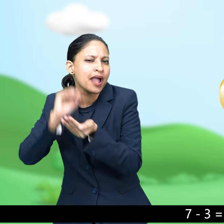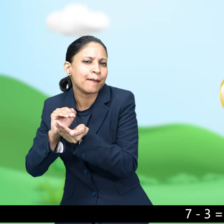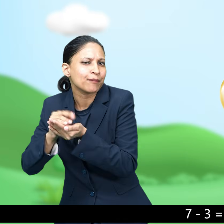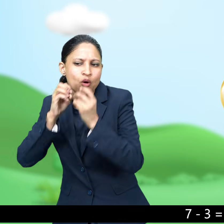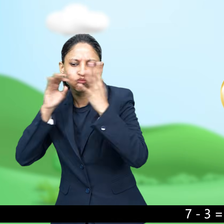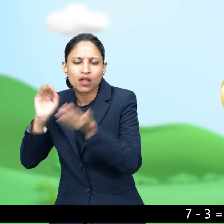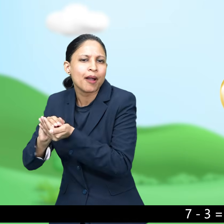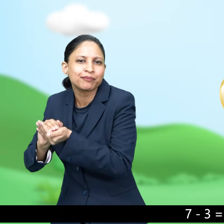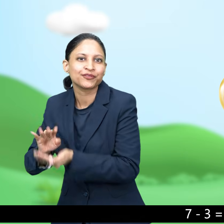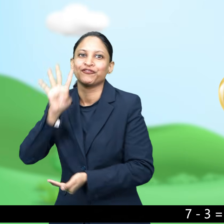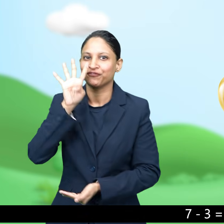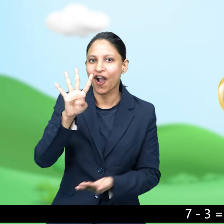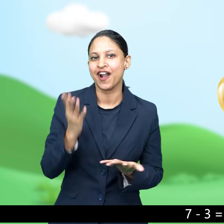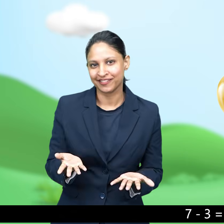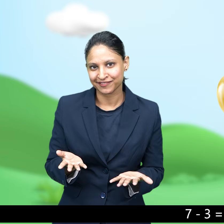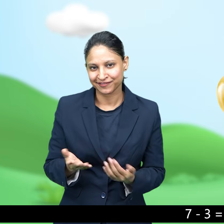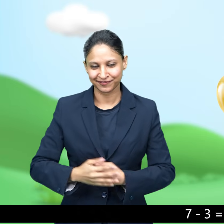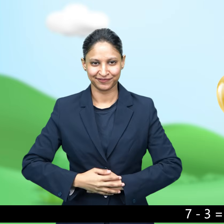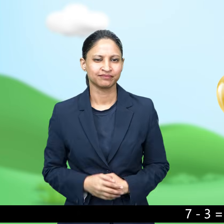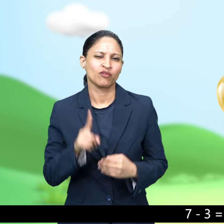3 ஈடு 4 பலூன்கள்.